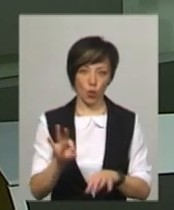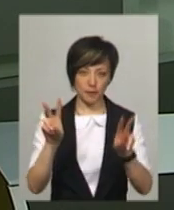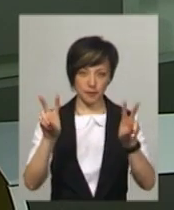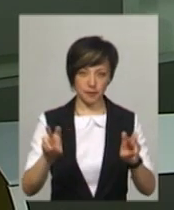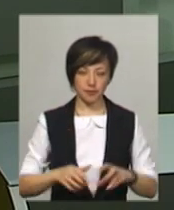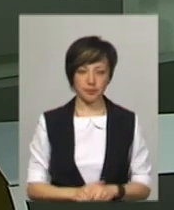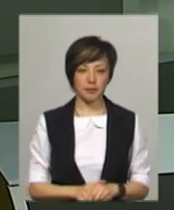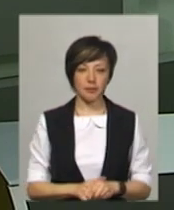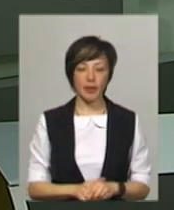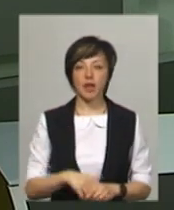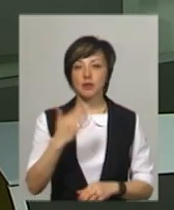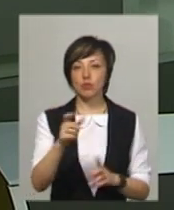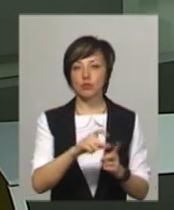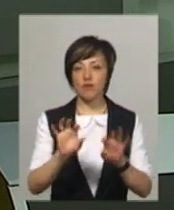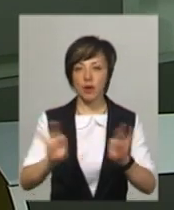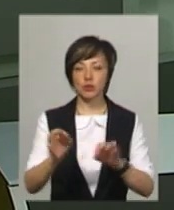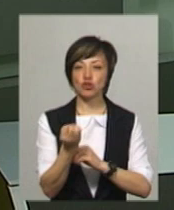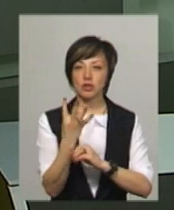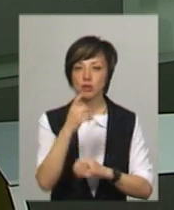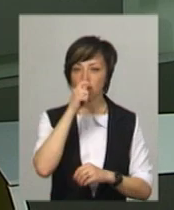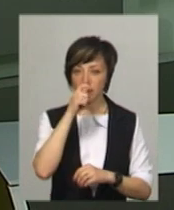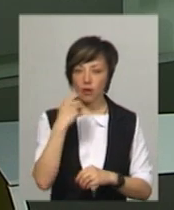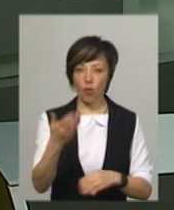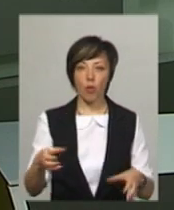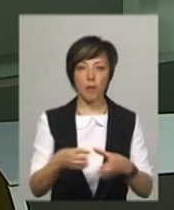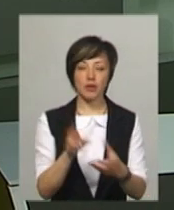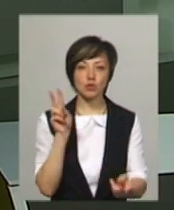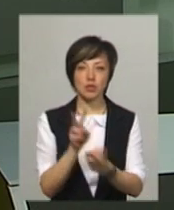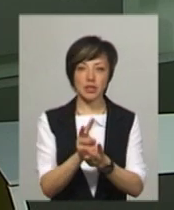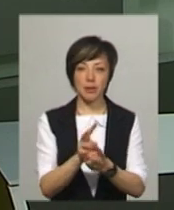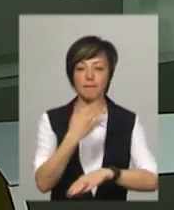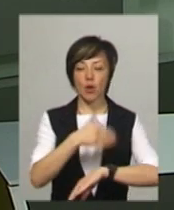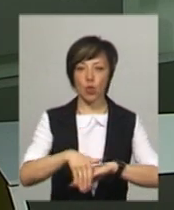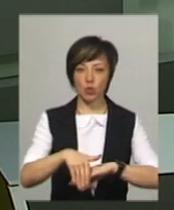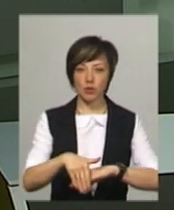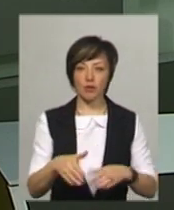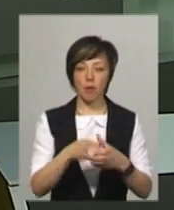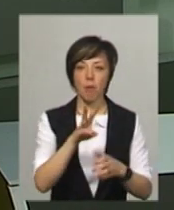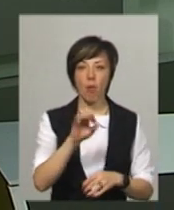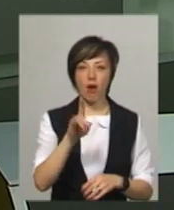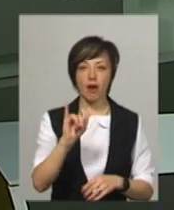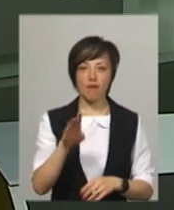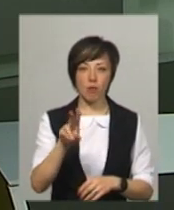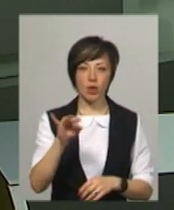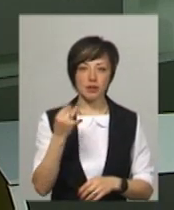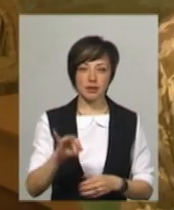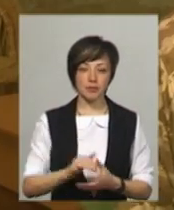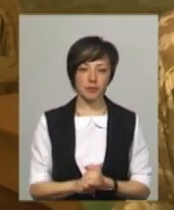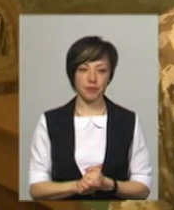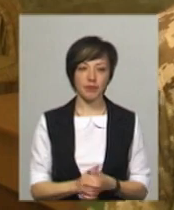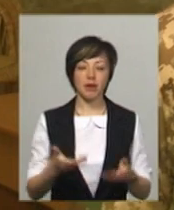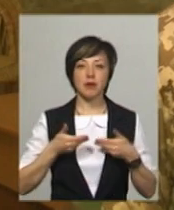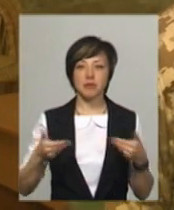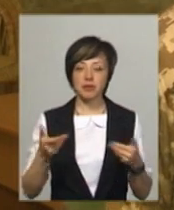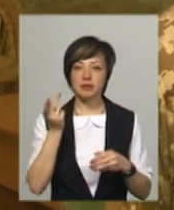Олександр Слободян. За його словами, 14 квітня його команда зустрінеться з прикордонником Могилів-Подільського. Ми